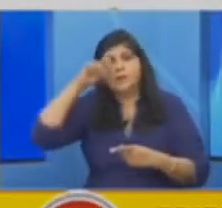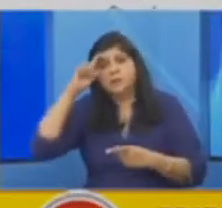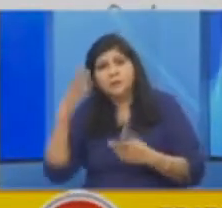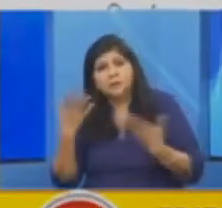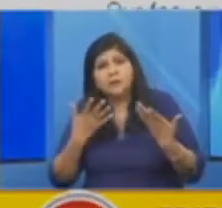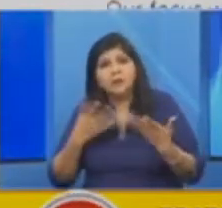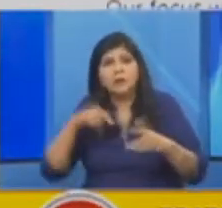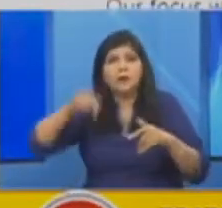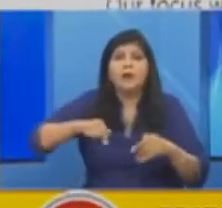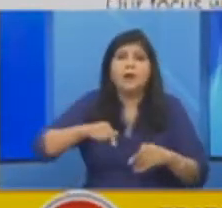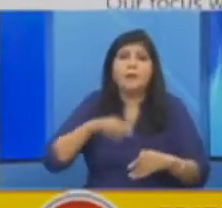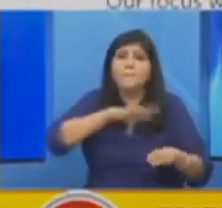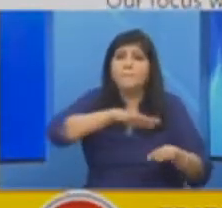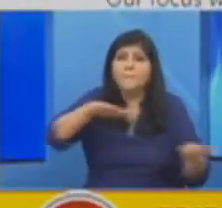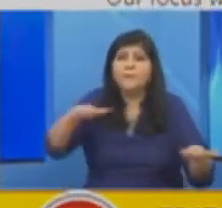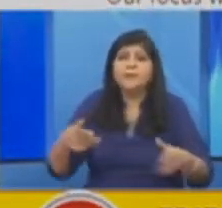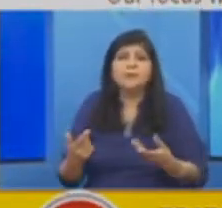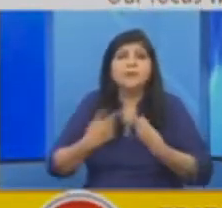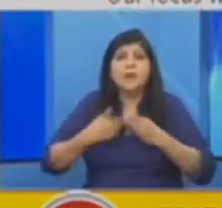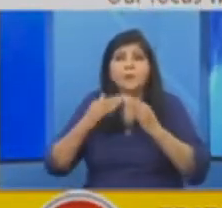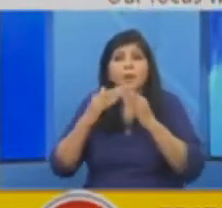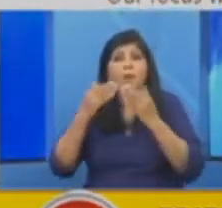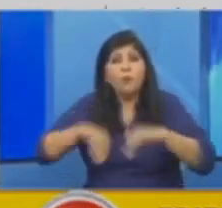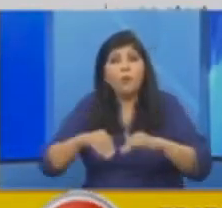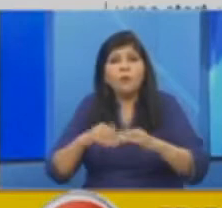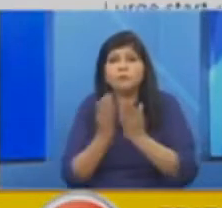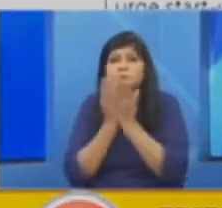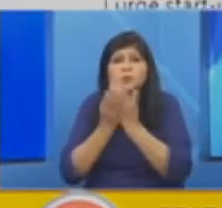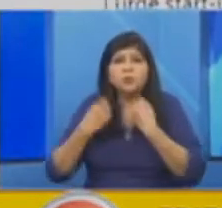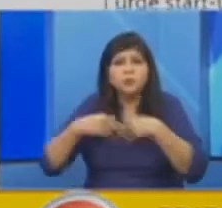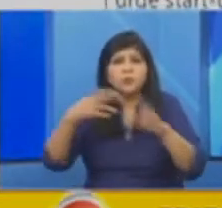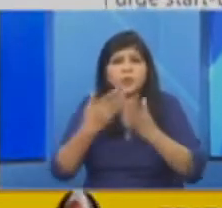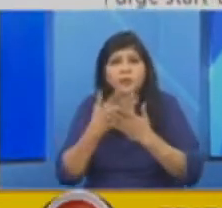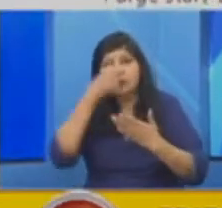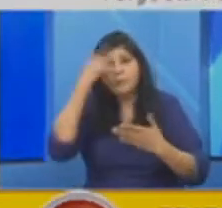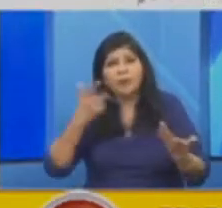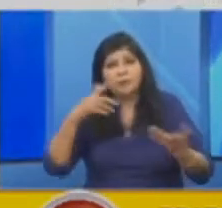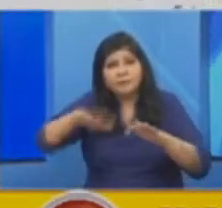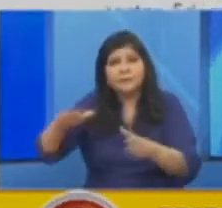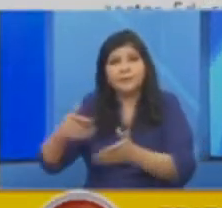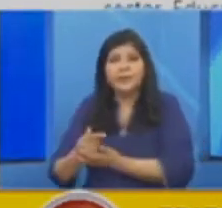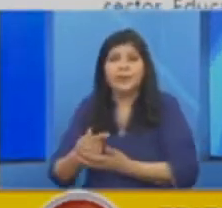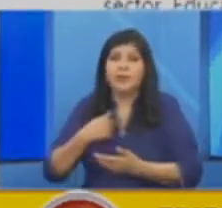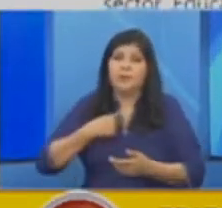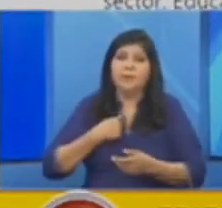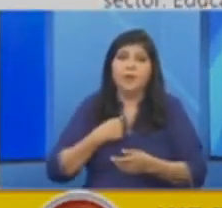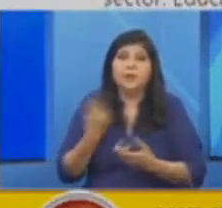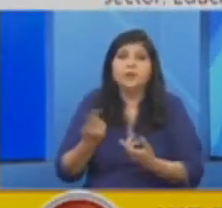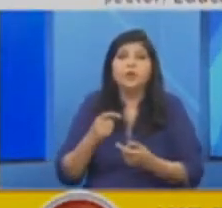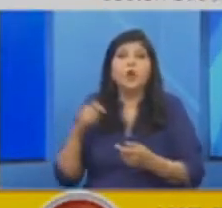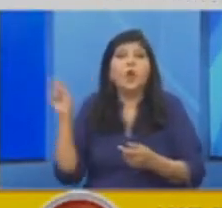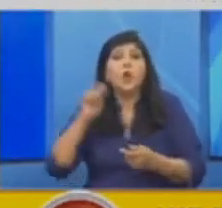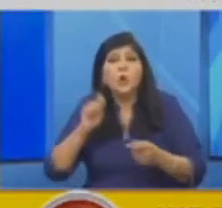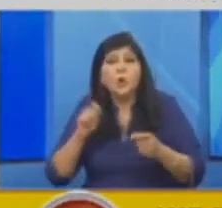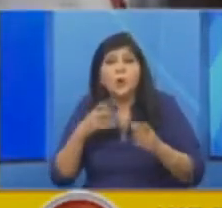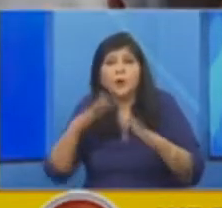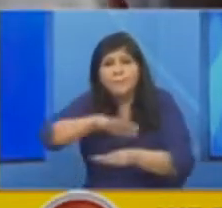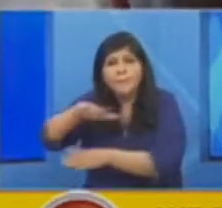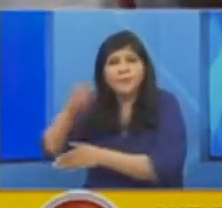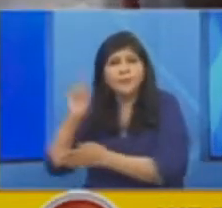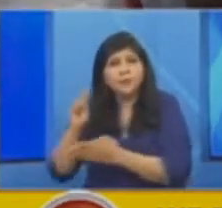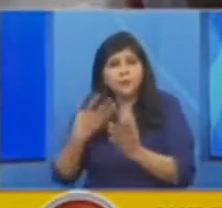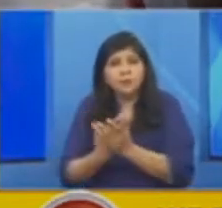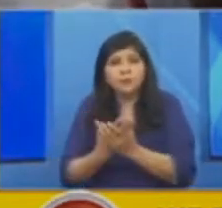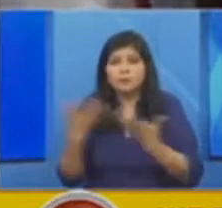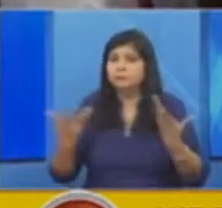था, खिलोने और विशेश कर भारतिये खिलोने हमने इस बात पर मंधन किया, कि